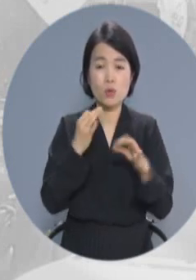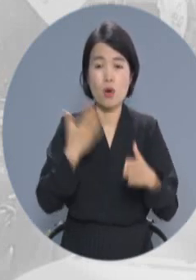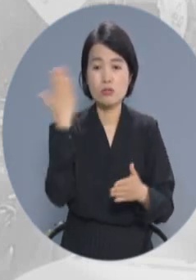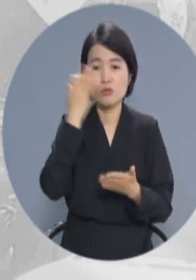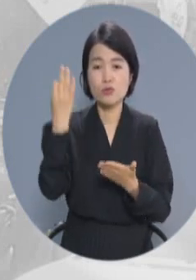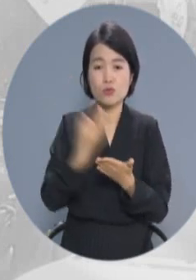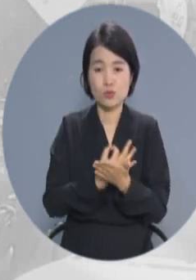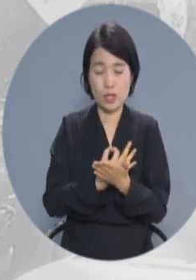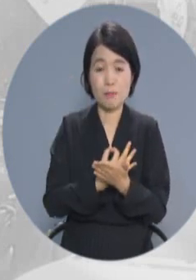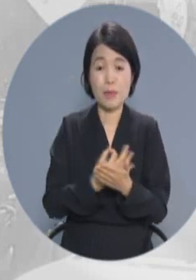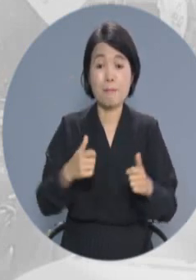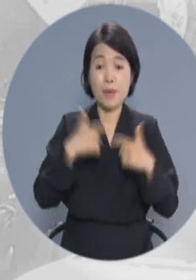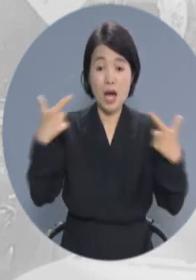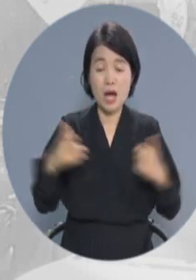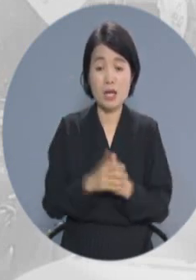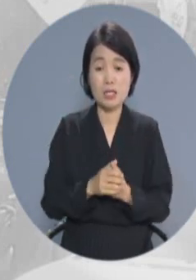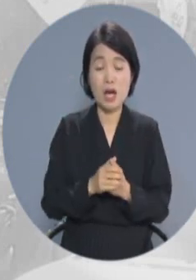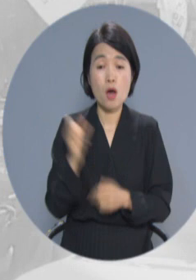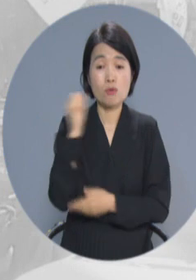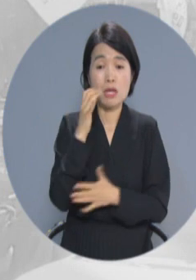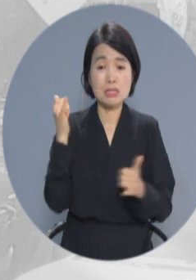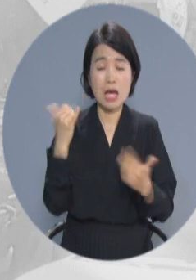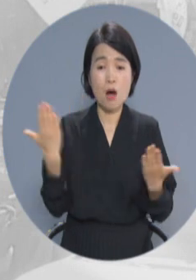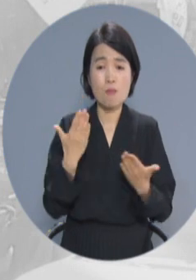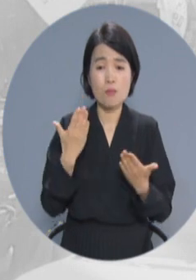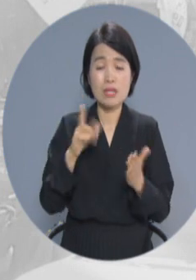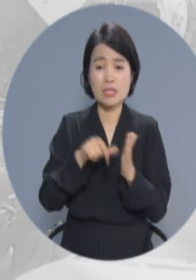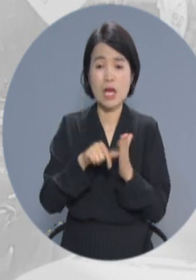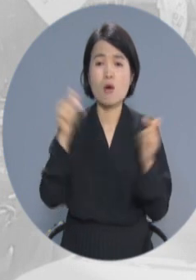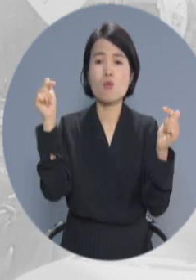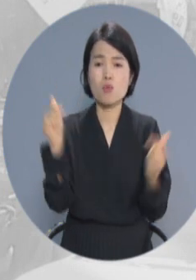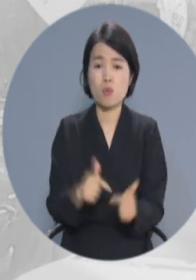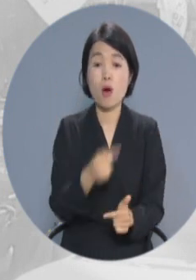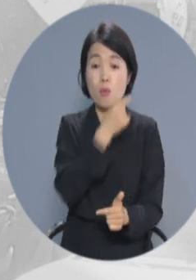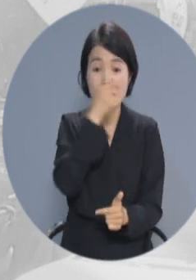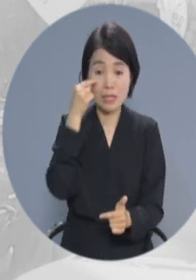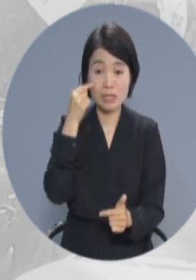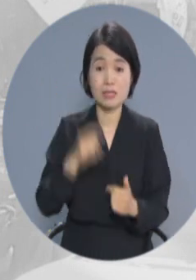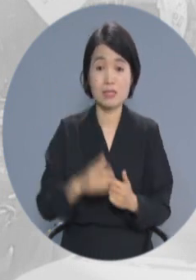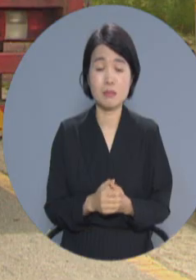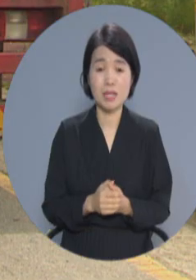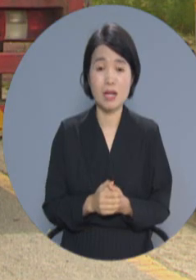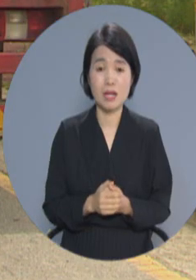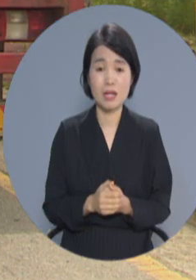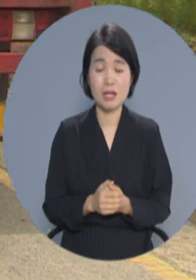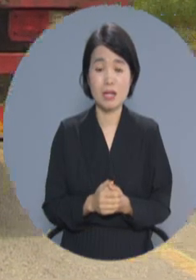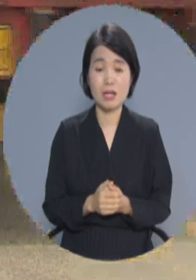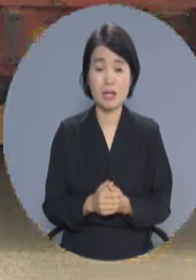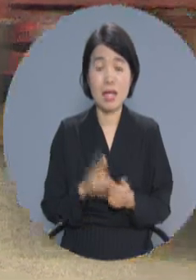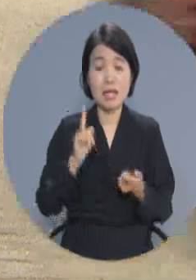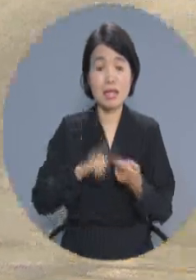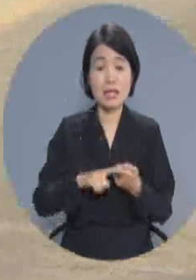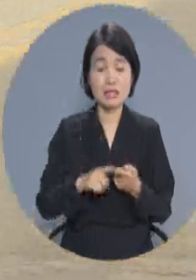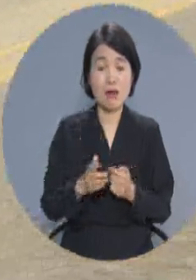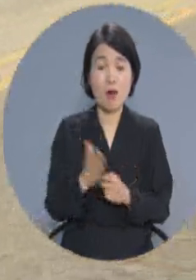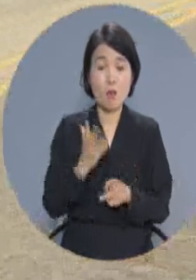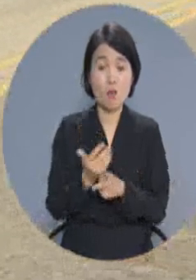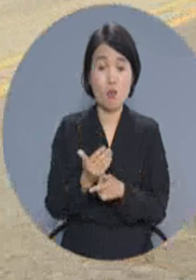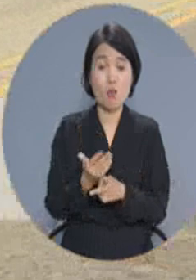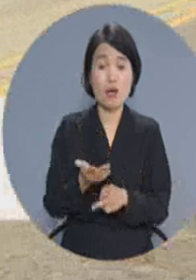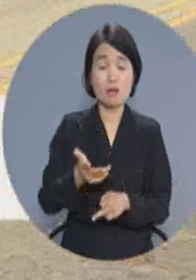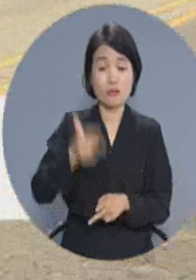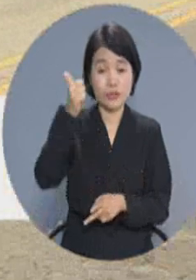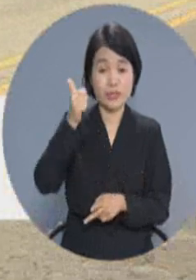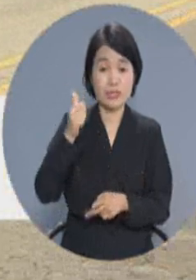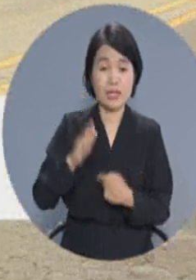순수입이 증가했음에도 화물차 기사들의 업무 시간은 줄어든 것으로 나타났습니다. 이를 두고 화주들은 안전